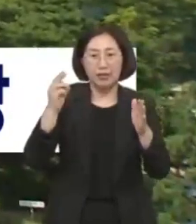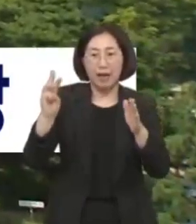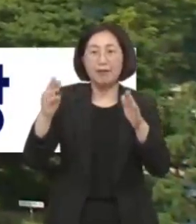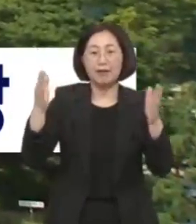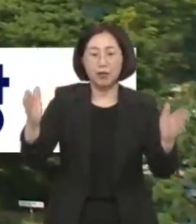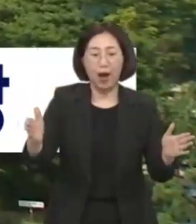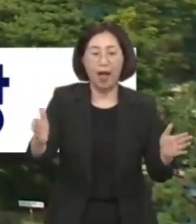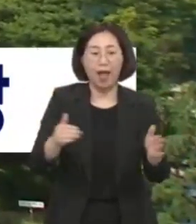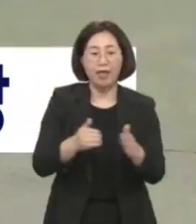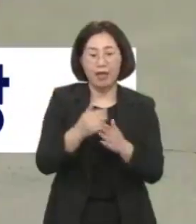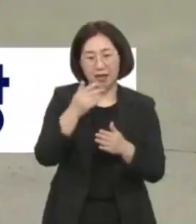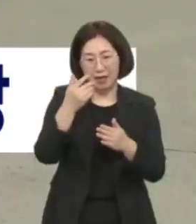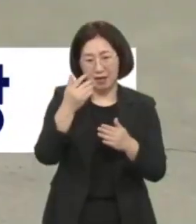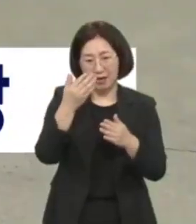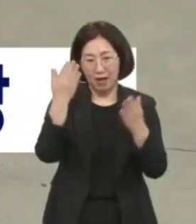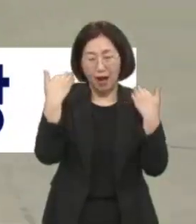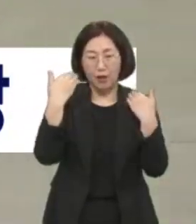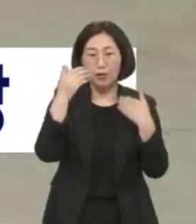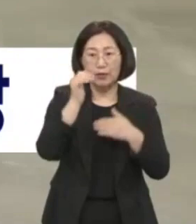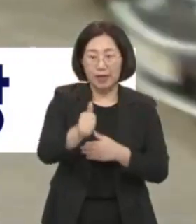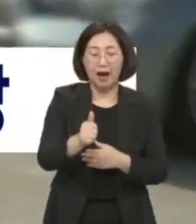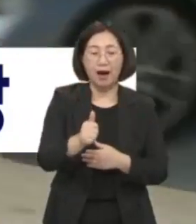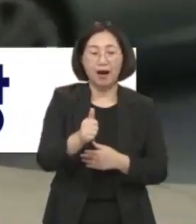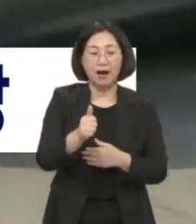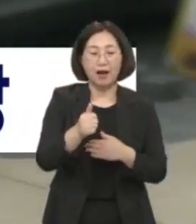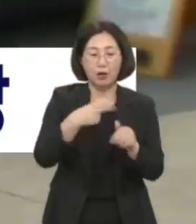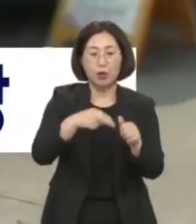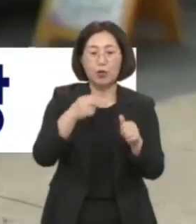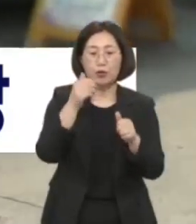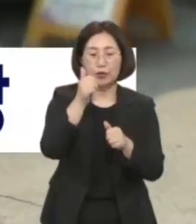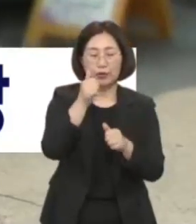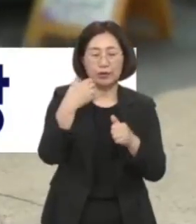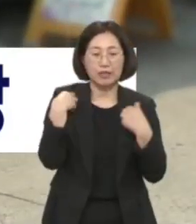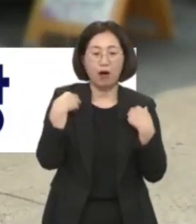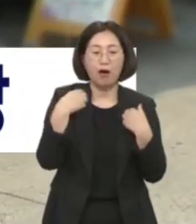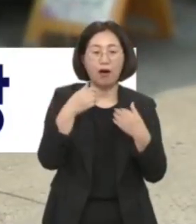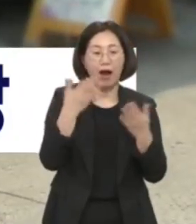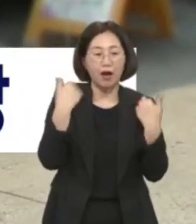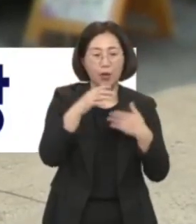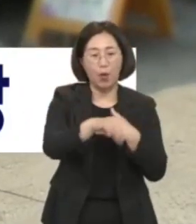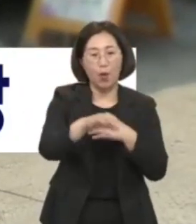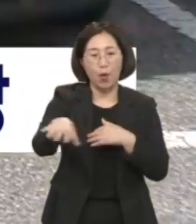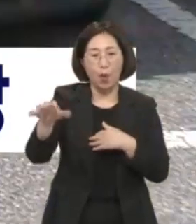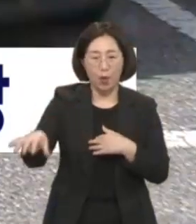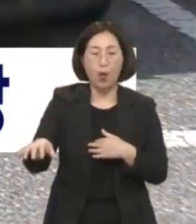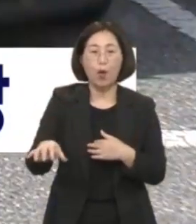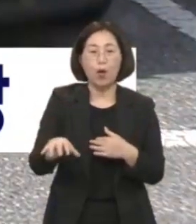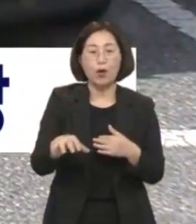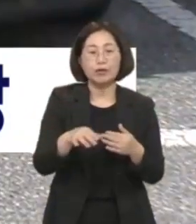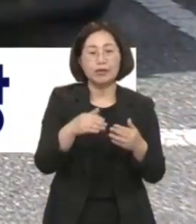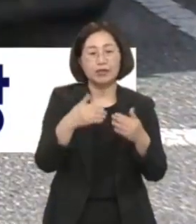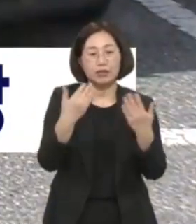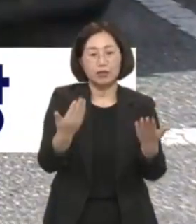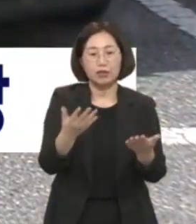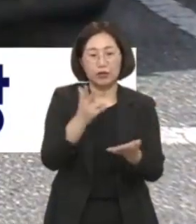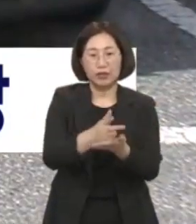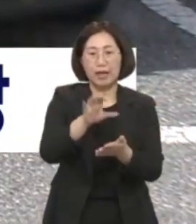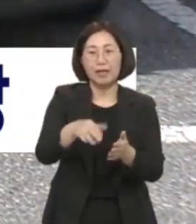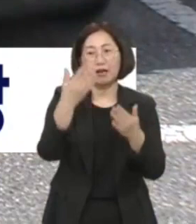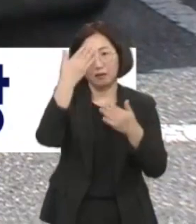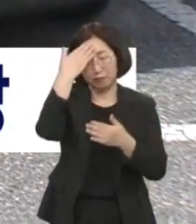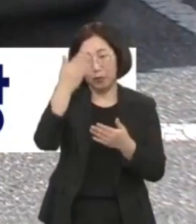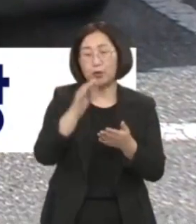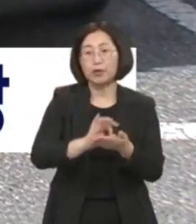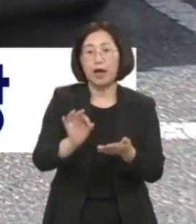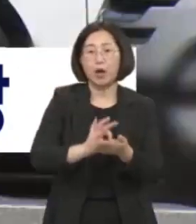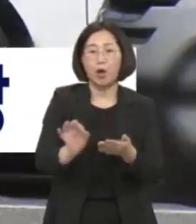소속기관 등의 주차장을 무료 개방합니다 대전교육청이 본청을 포함해 각급 학교와 지역교육지원청에 주차장 등